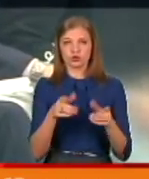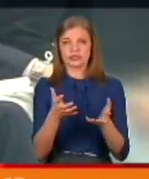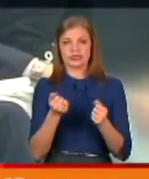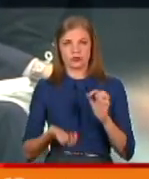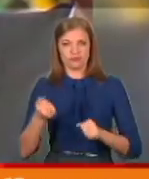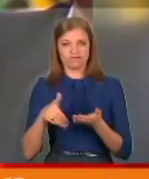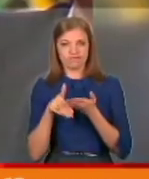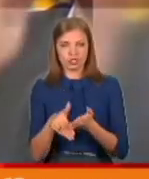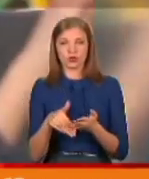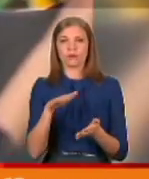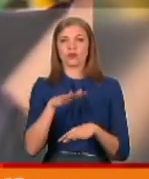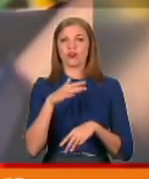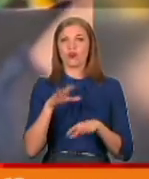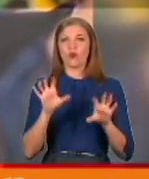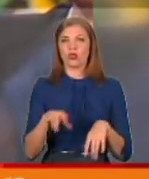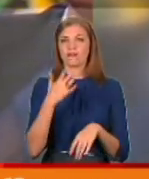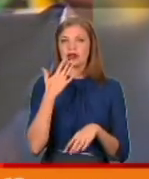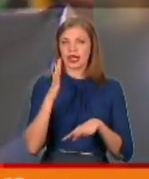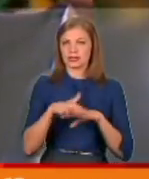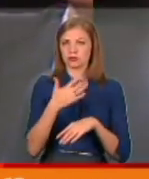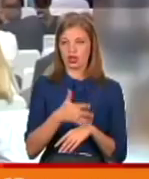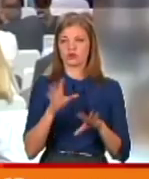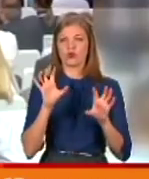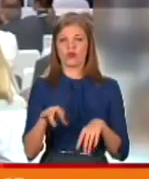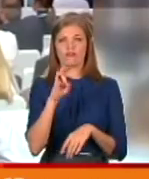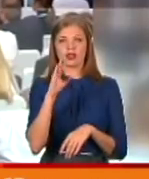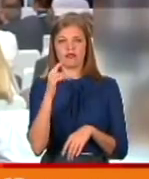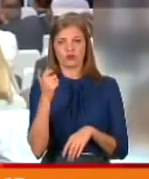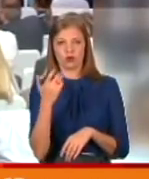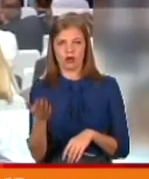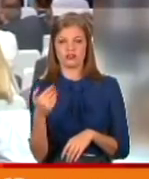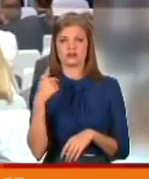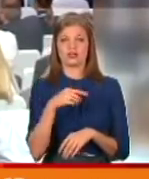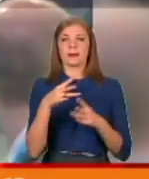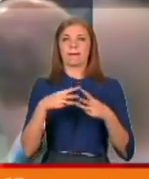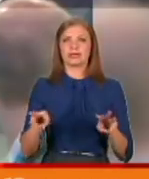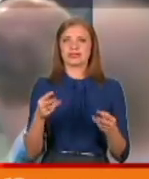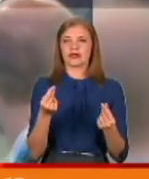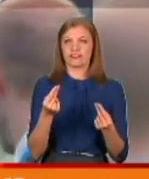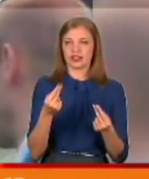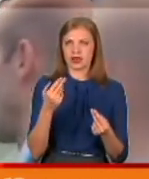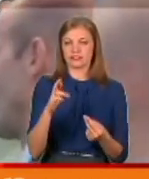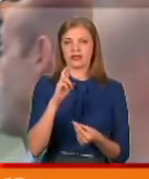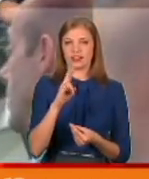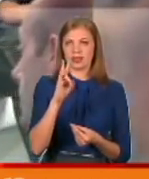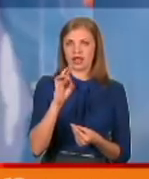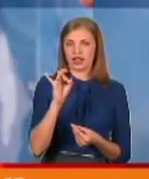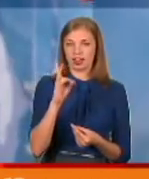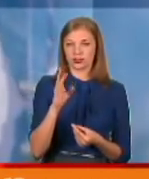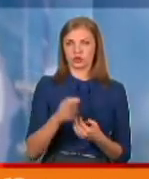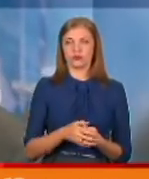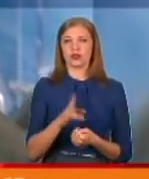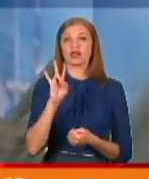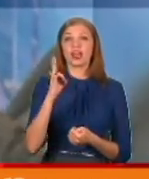дістають підтримку. Голова Нацбанку Валентина Гонтарева, голова Нафтогазу Андрій Коболєв, міністерка фінансів Наталія Яресько.